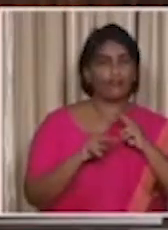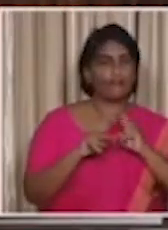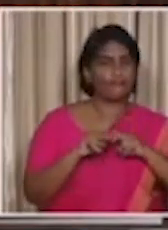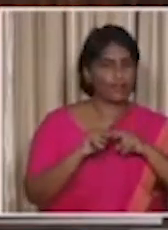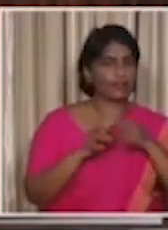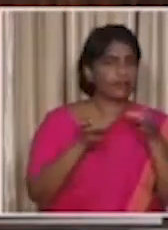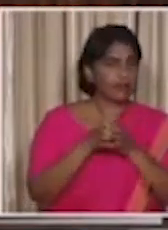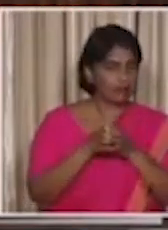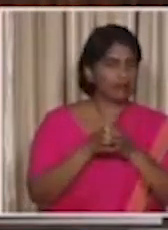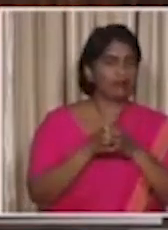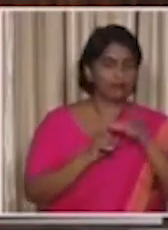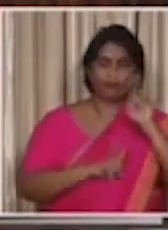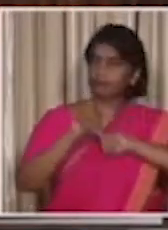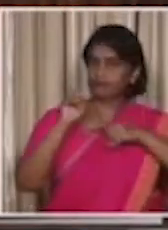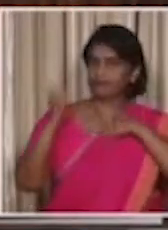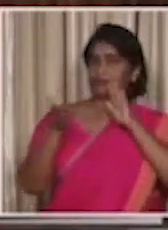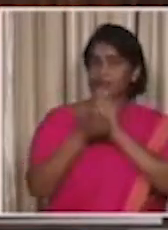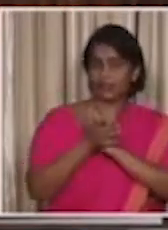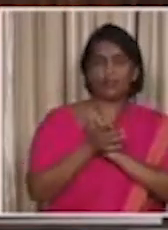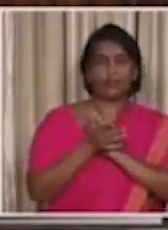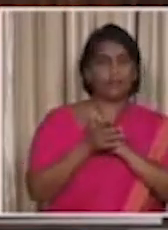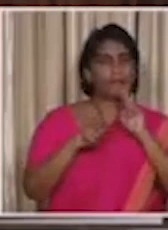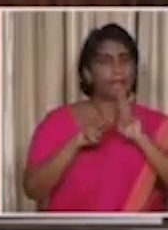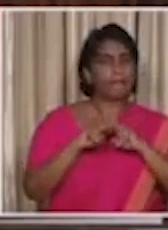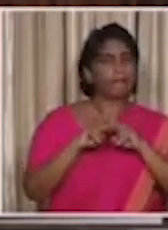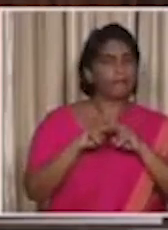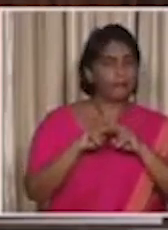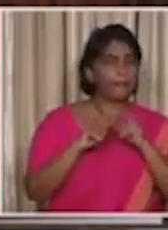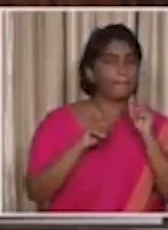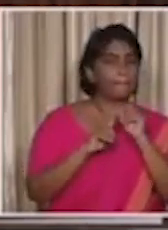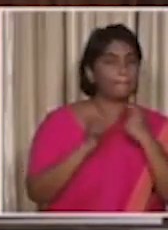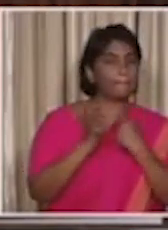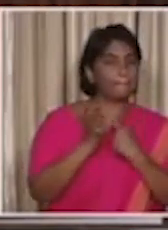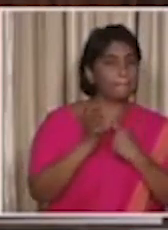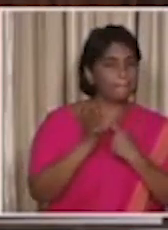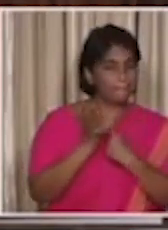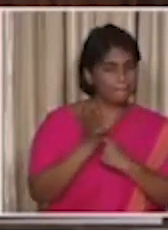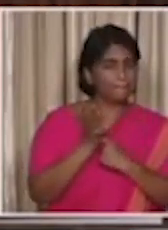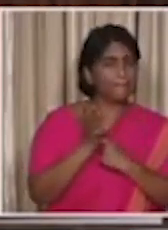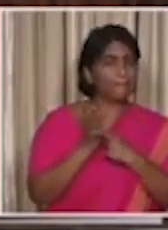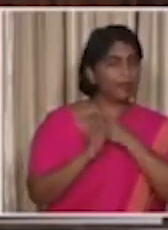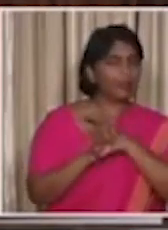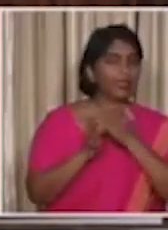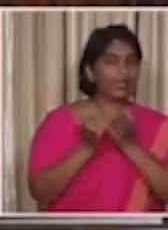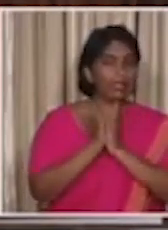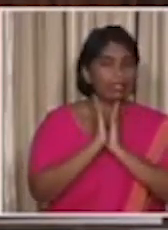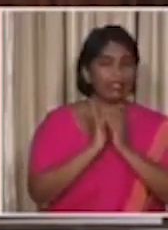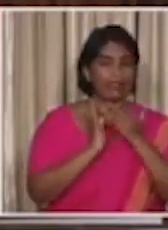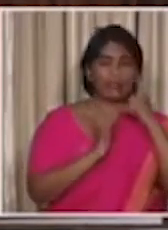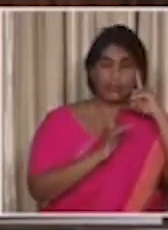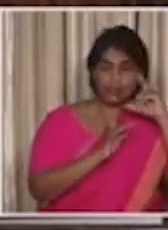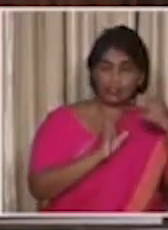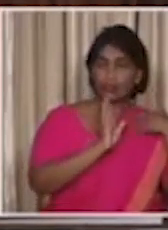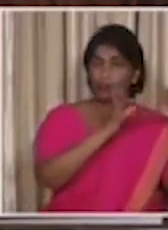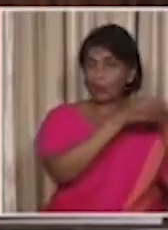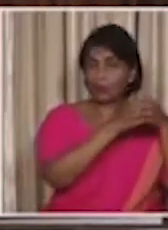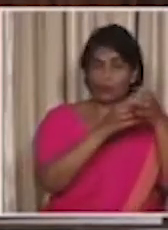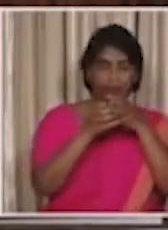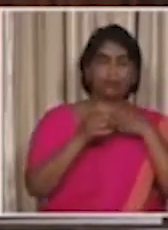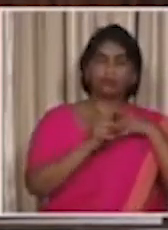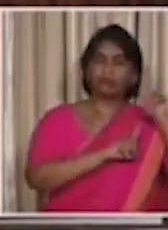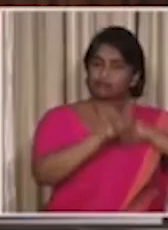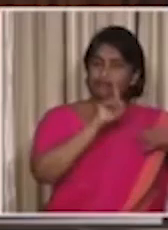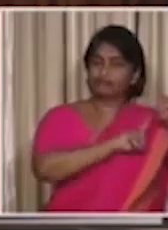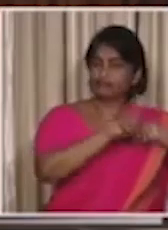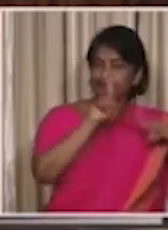අප සාකච්ඡා කළා. පැරිස් සමාජයේ සමාජිකයන් නොවන ඉන්දියාව සහ චීනය සමග දිගින් දිගටම